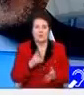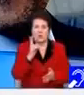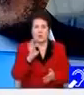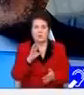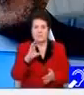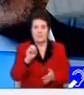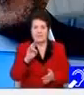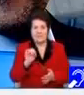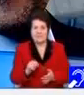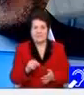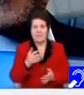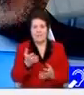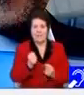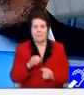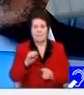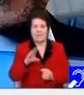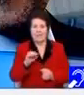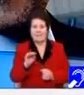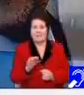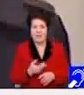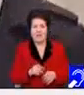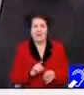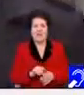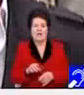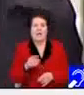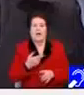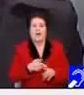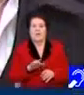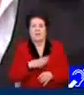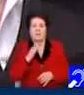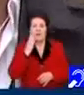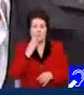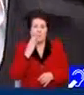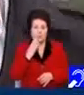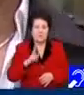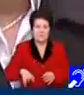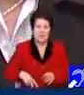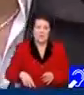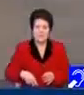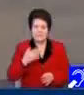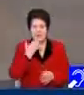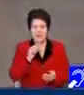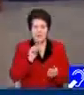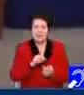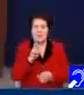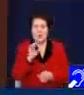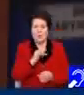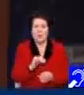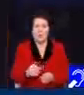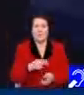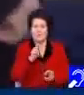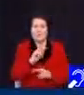din România, a primit mandat de arestare. Instanța Supremă de la București a admis cererea Direcției Naționale Anticorupție de înlocuire